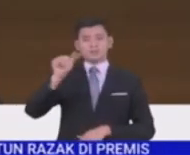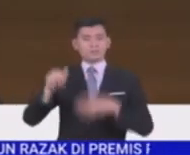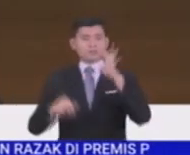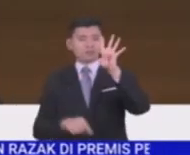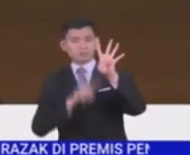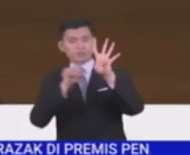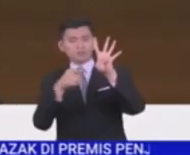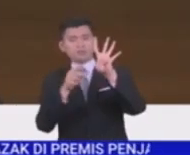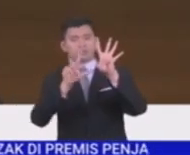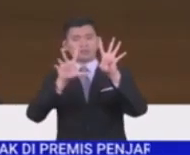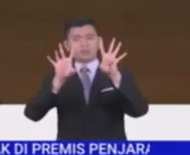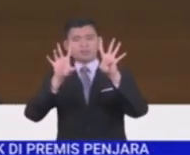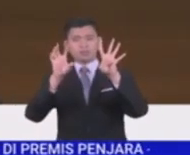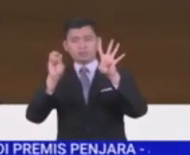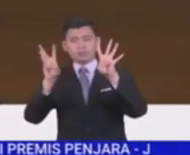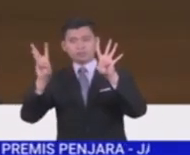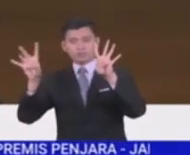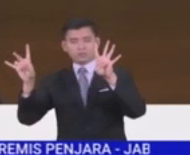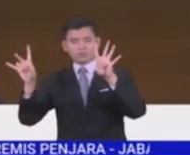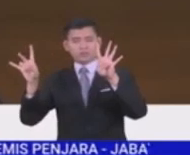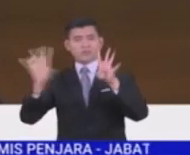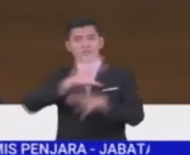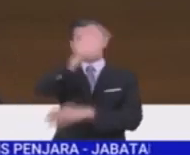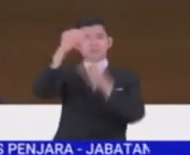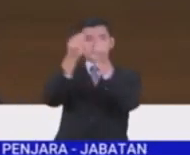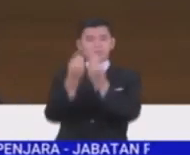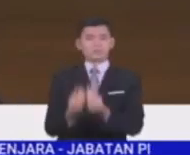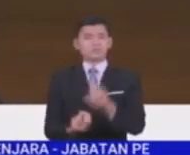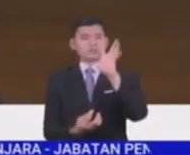4,367. Menjadikan semuanya